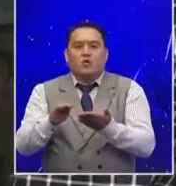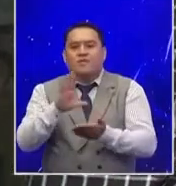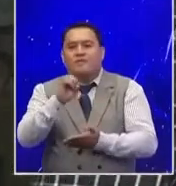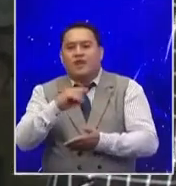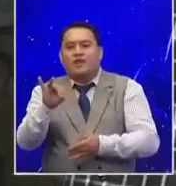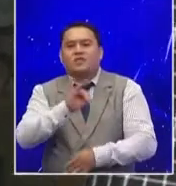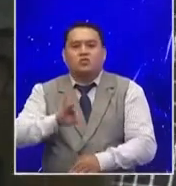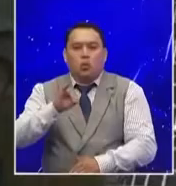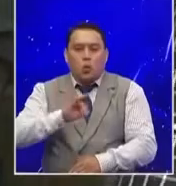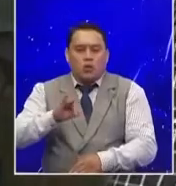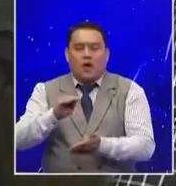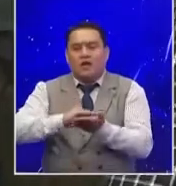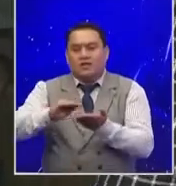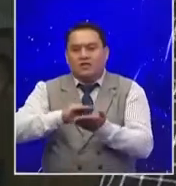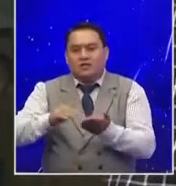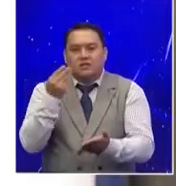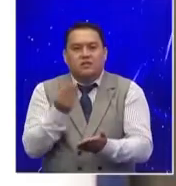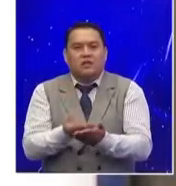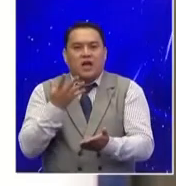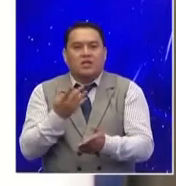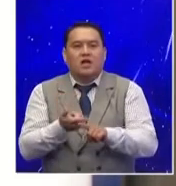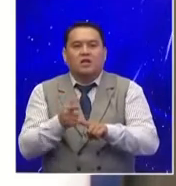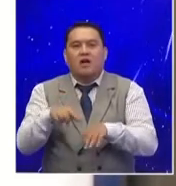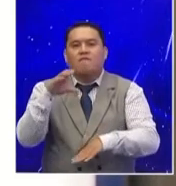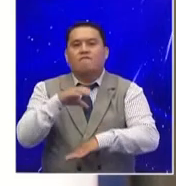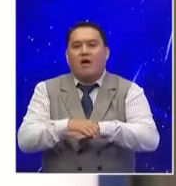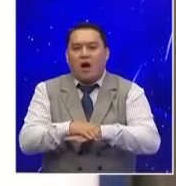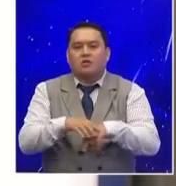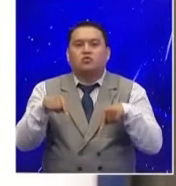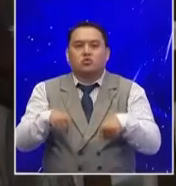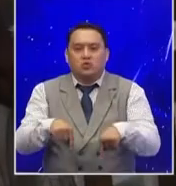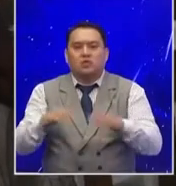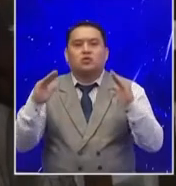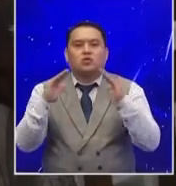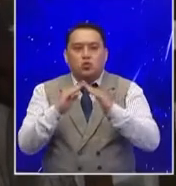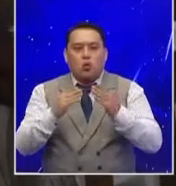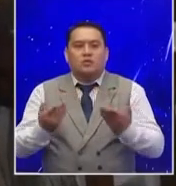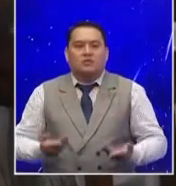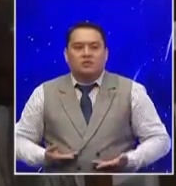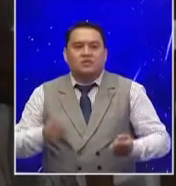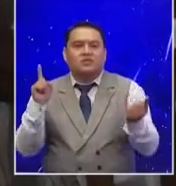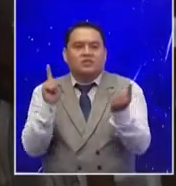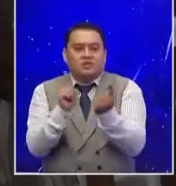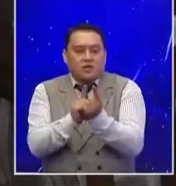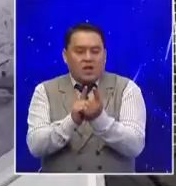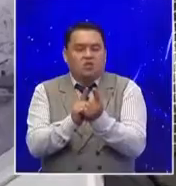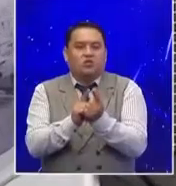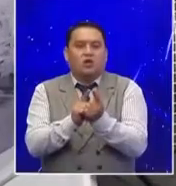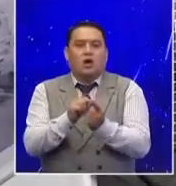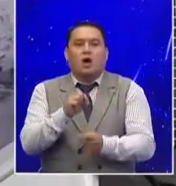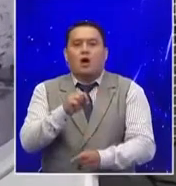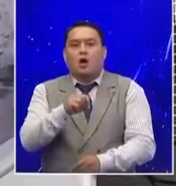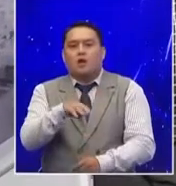многовековую историю. Особой исторической ценностью является факт, что здесь, в этом доме, проходили встречи Мухтара Уэзова,